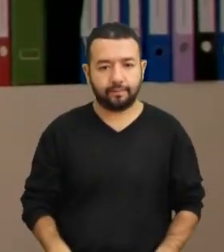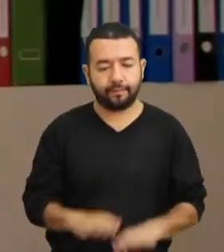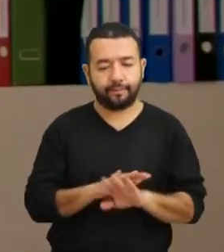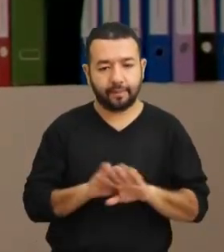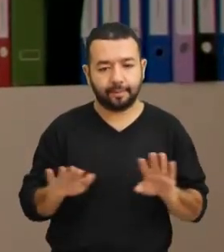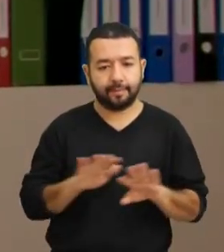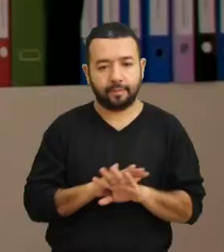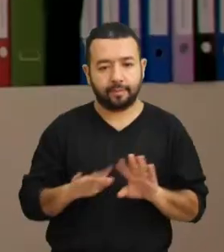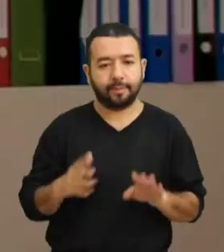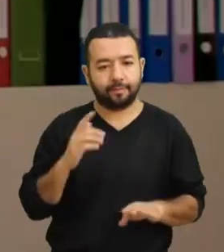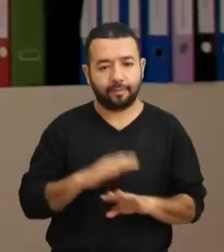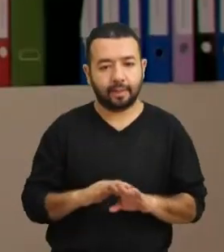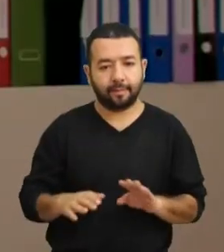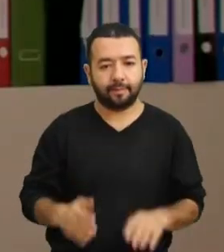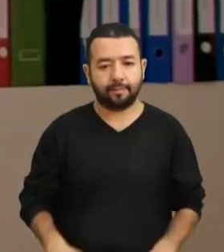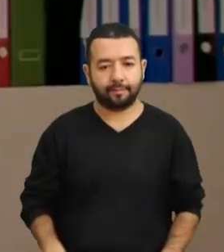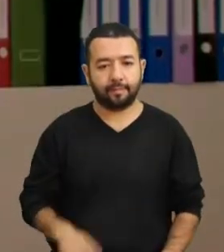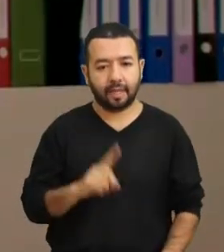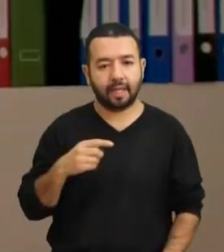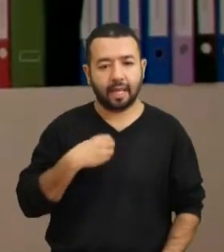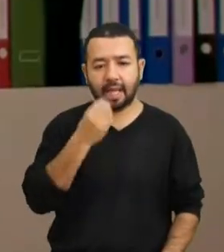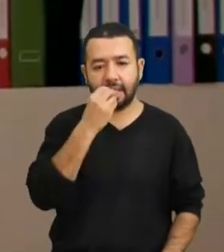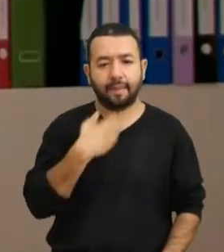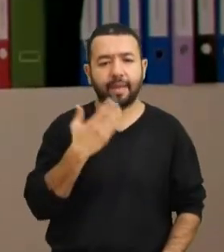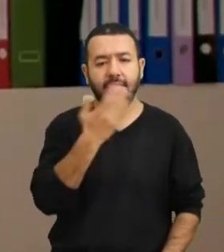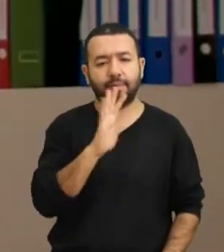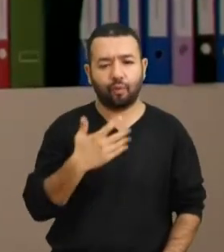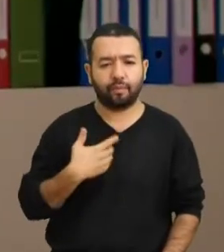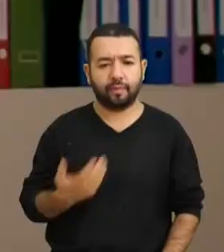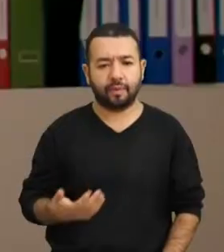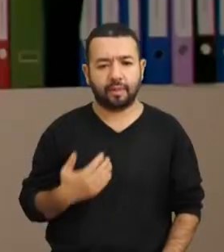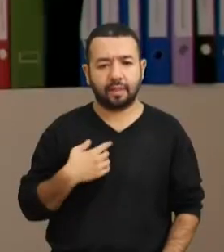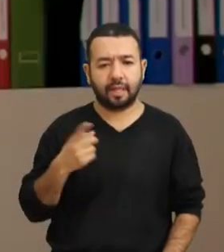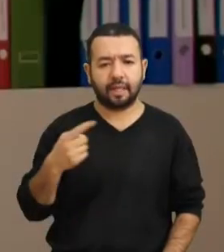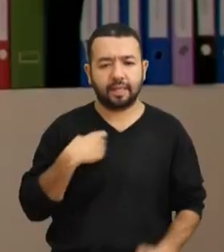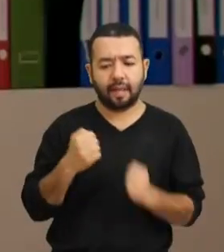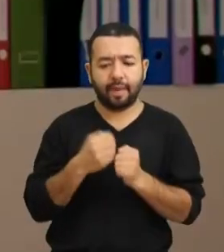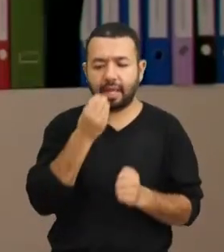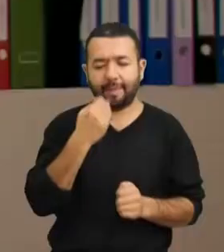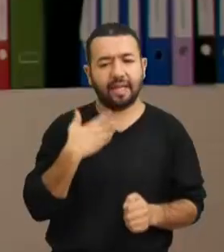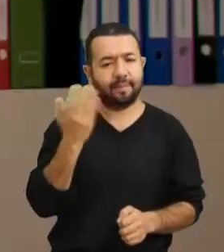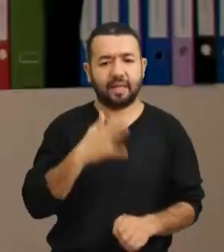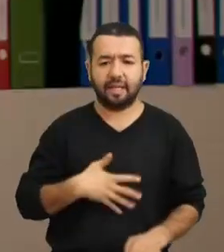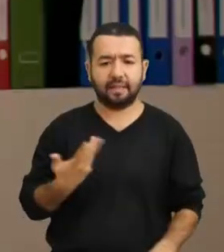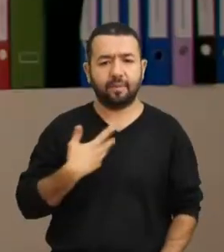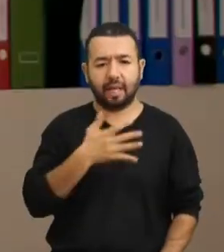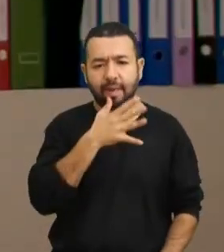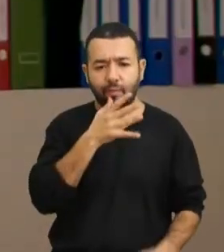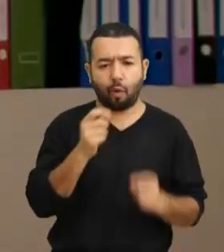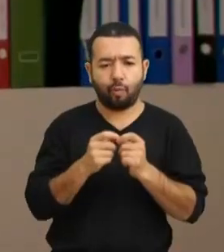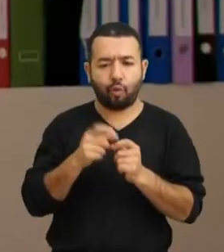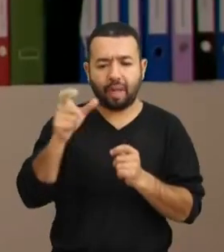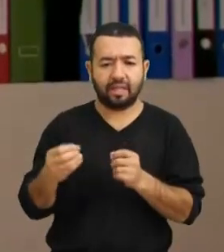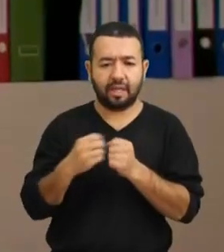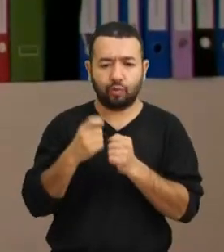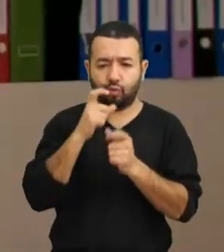Tamam müdür bey, tamam efendim. Hayır, ben yemeğe çıkmayacağım. Hayır, sizinle çıkmak istemiyorum yemeğe. Biliyorum, bulmacayla